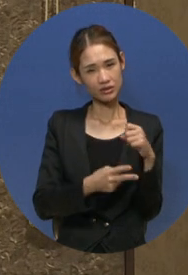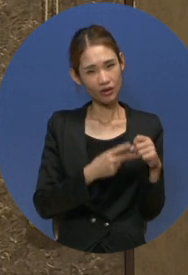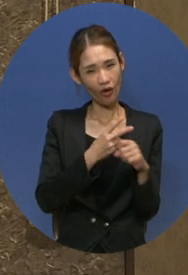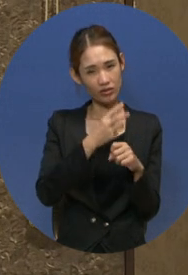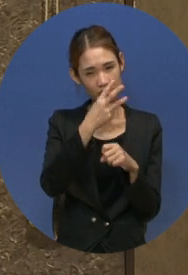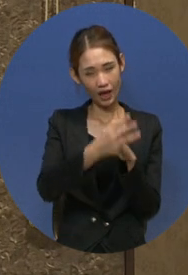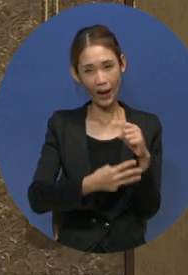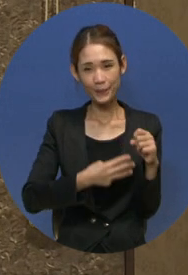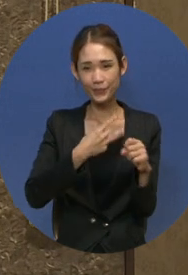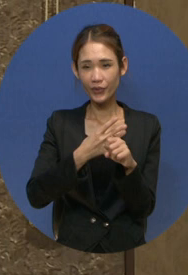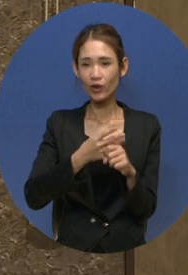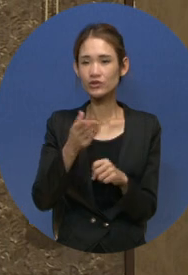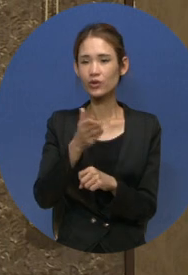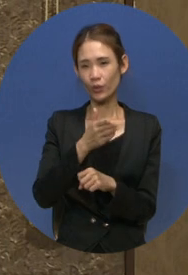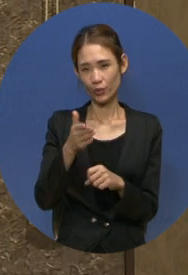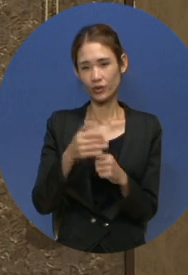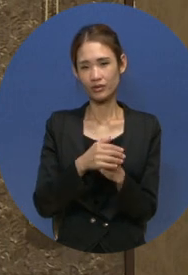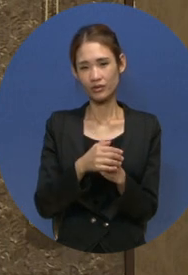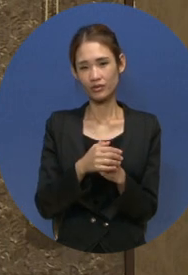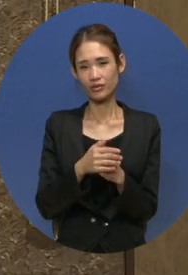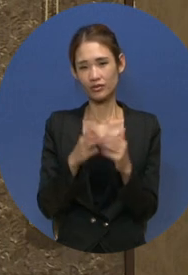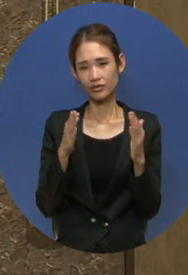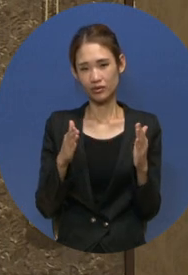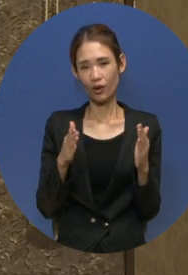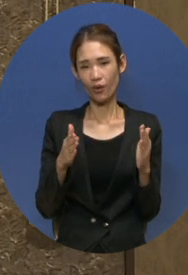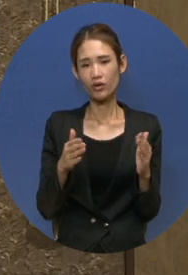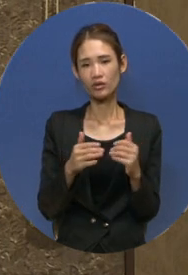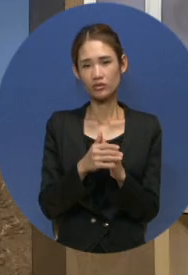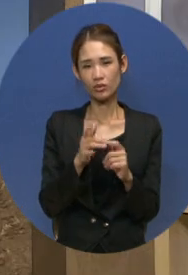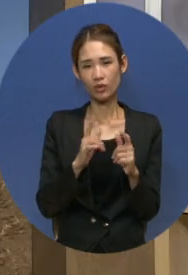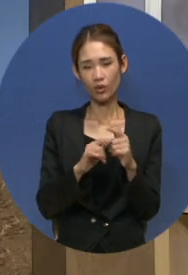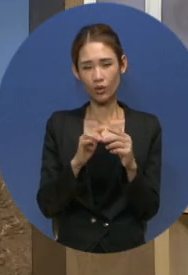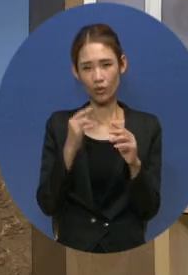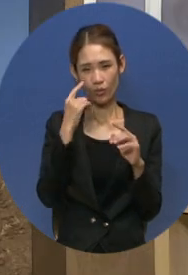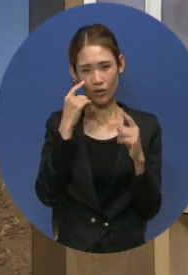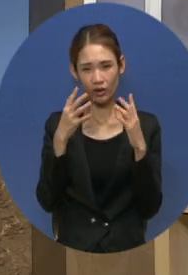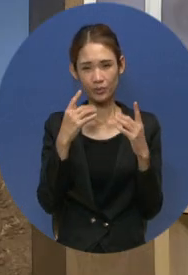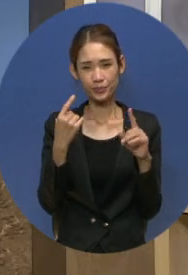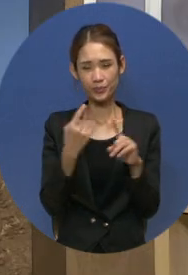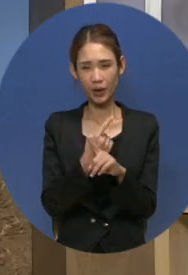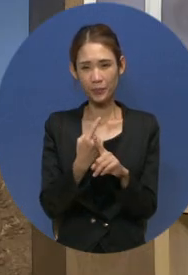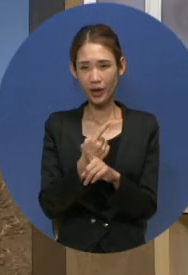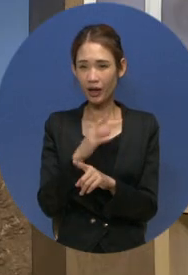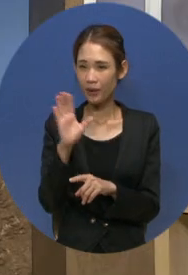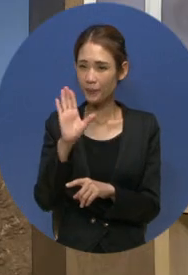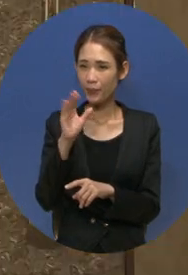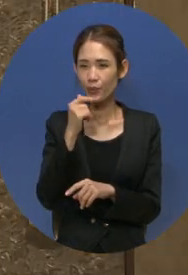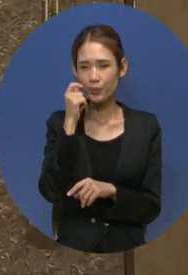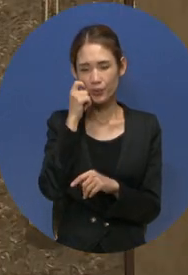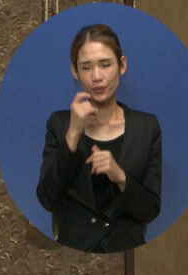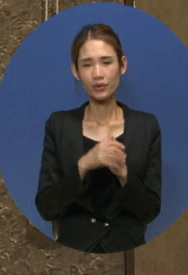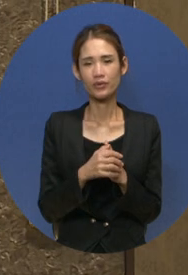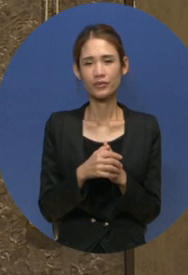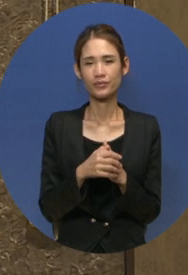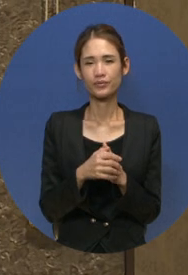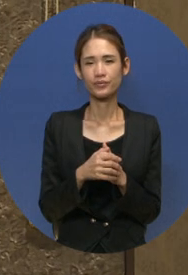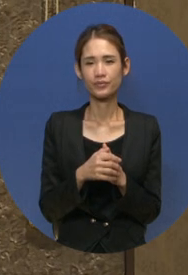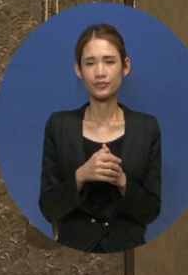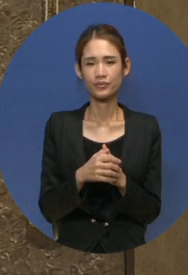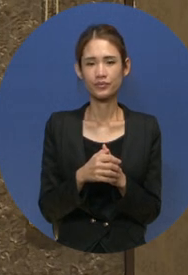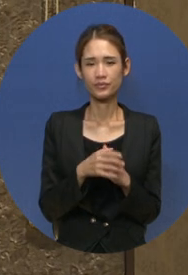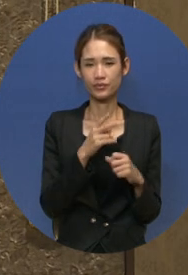3년. 그런데 그 2년, 3년 받아갖고 그렇게 뭐 다 많이 좋아지는 경우가 그렇게 많지 않기 때문에 예. 저희